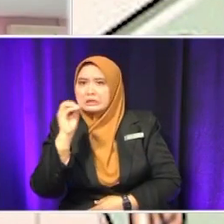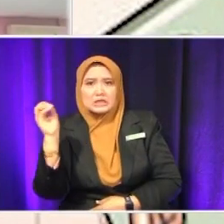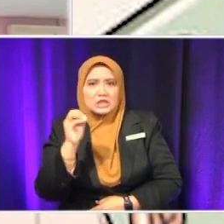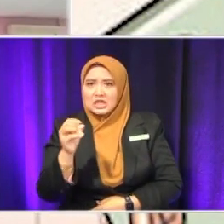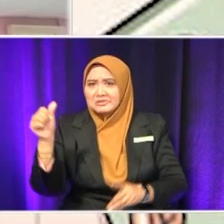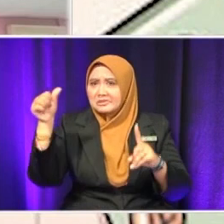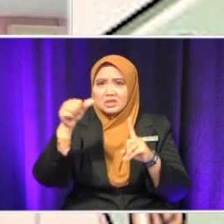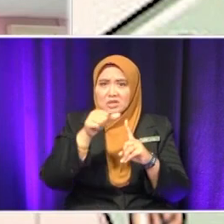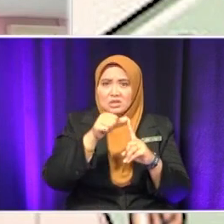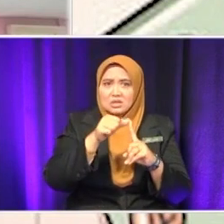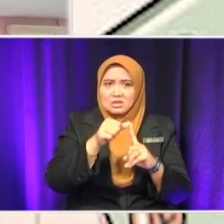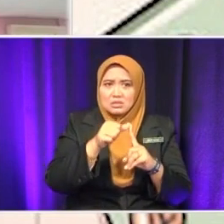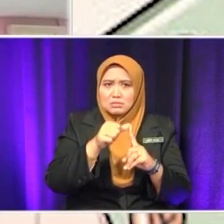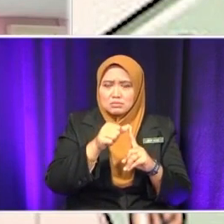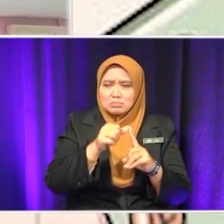tahu tiada arah?